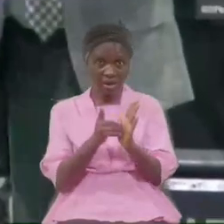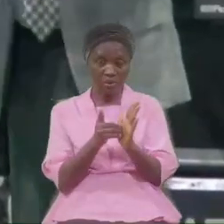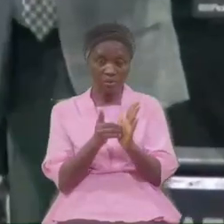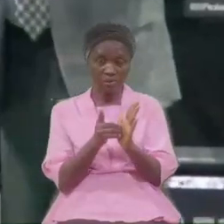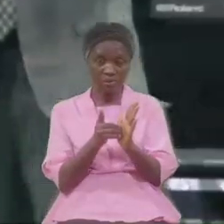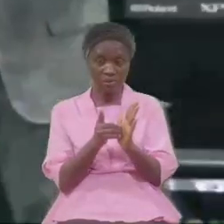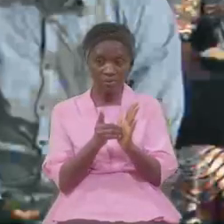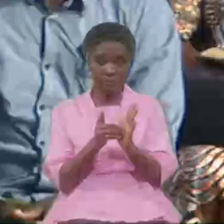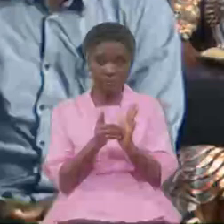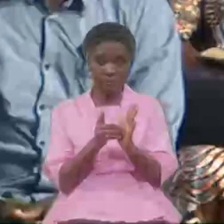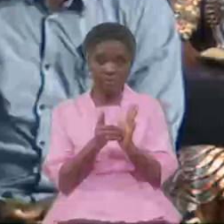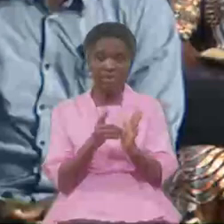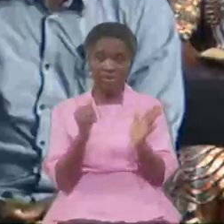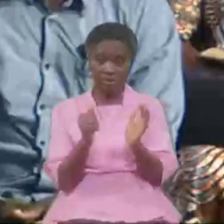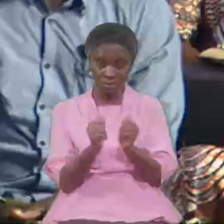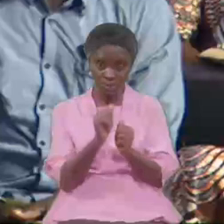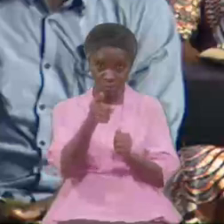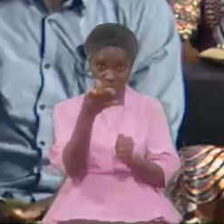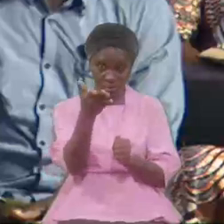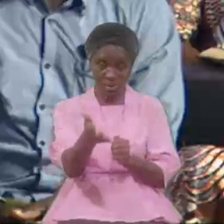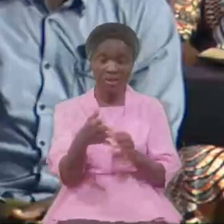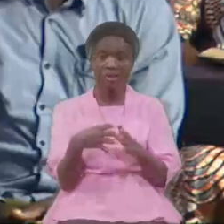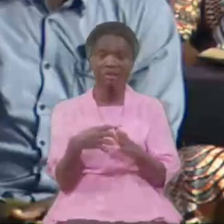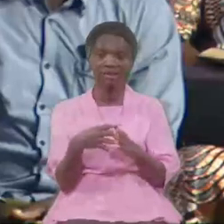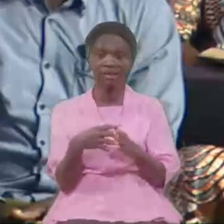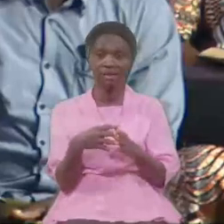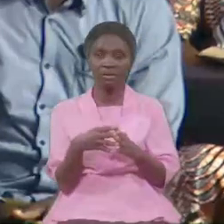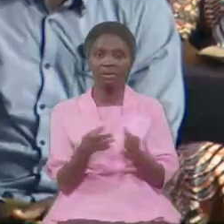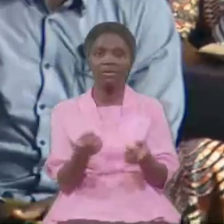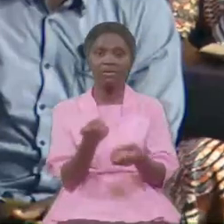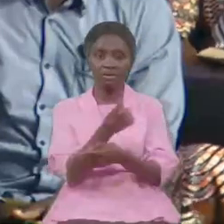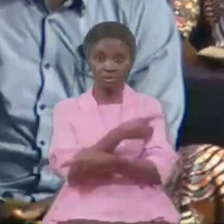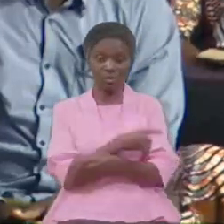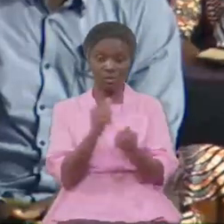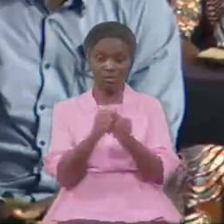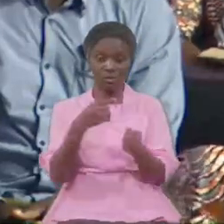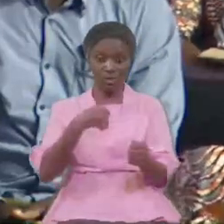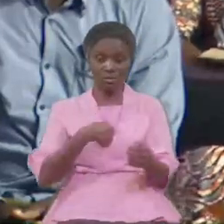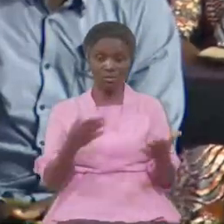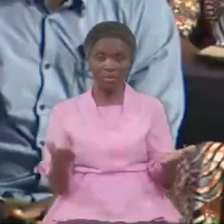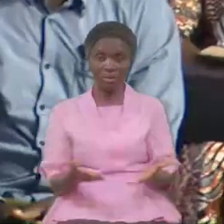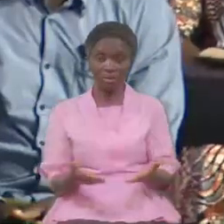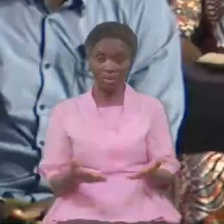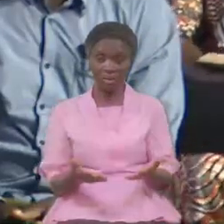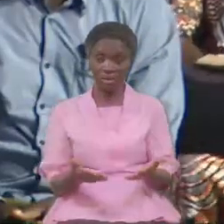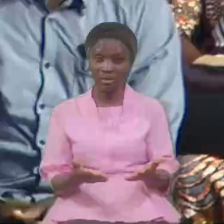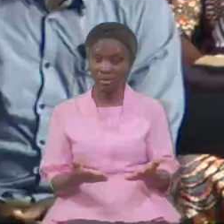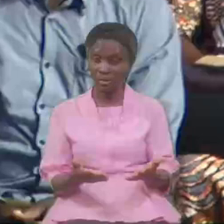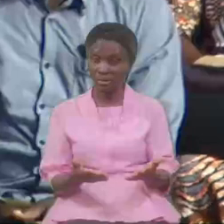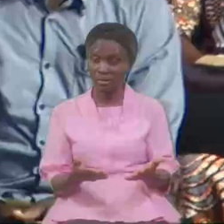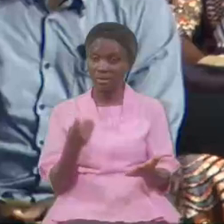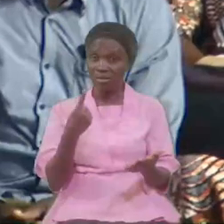à cette heure-ci, avec vous là-bas, aujourd'hui avec vous là-bas, aujourd'hui avec moi ici.